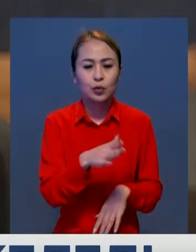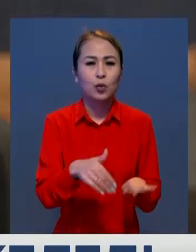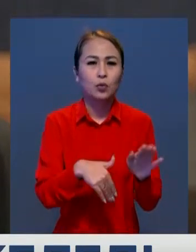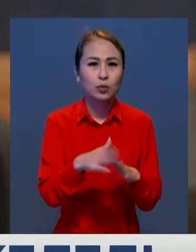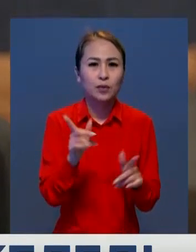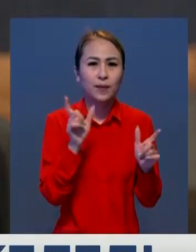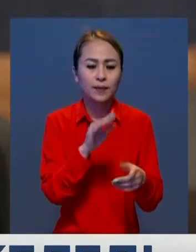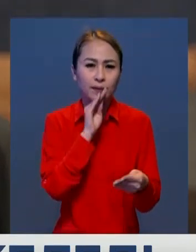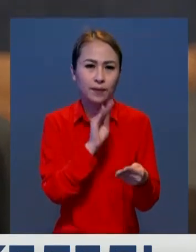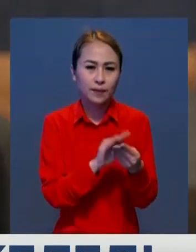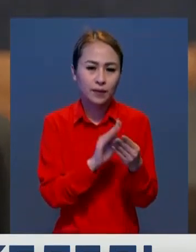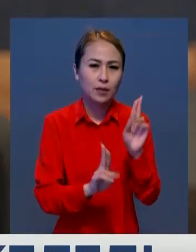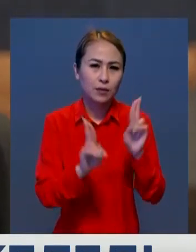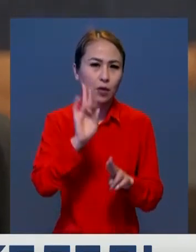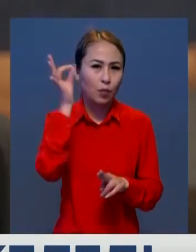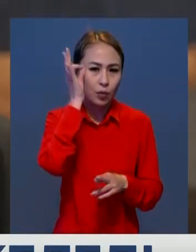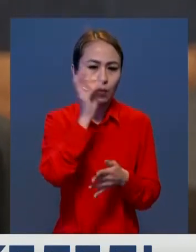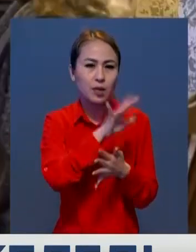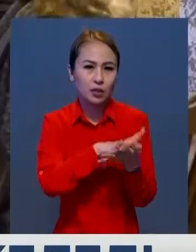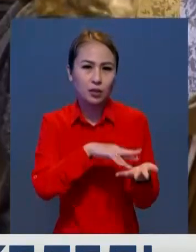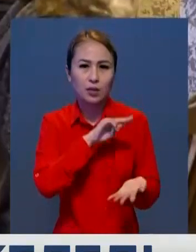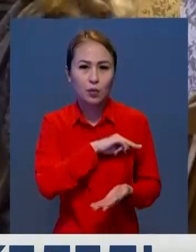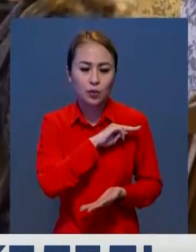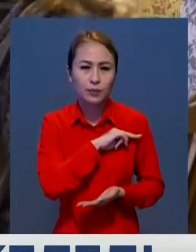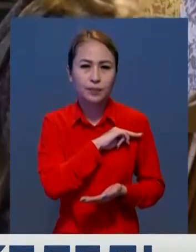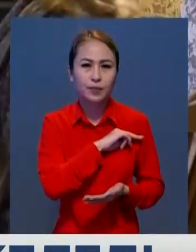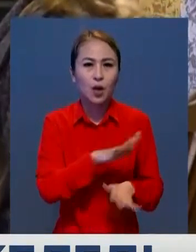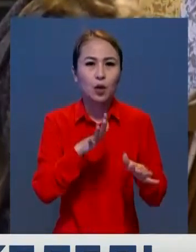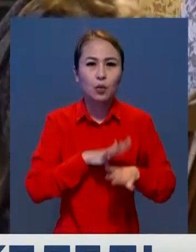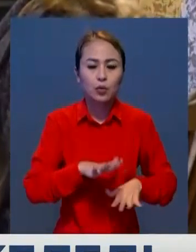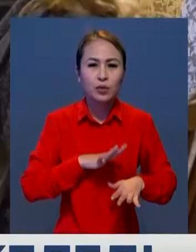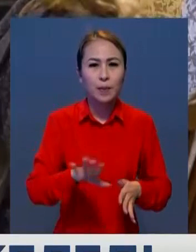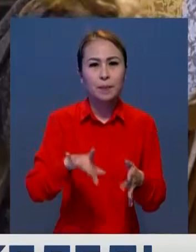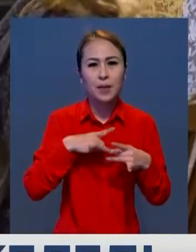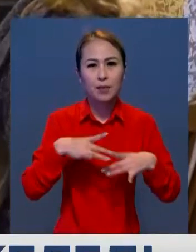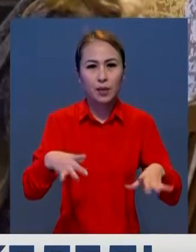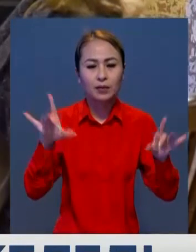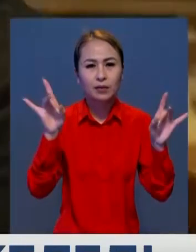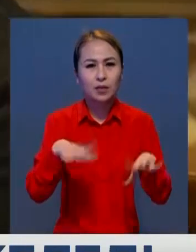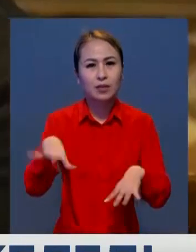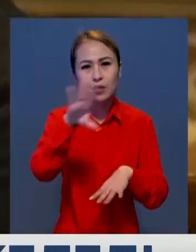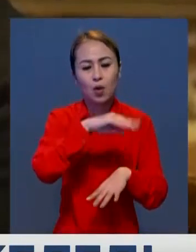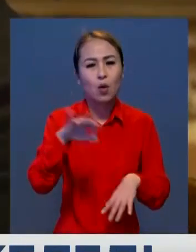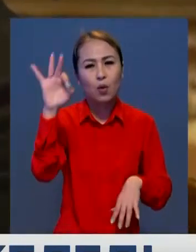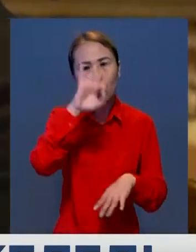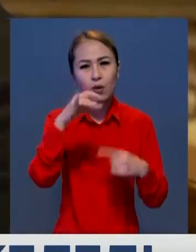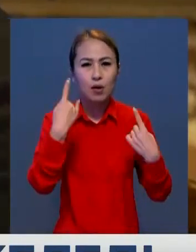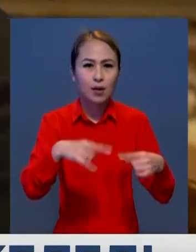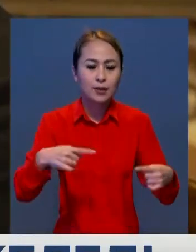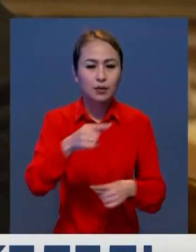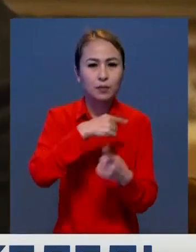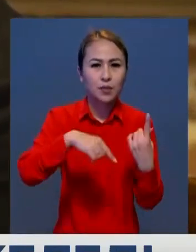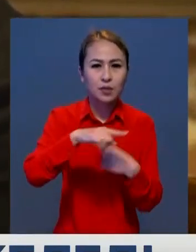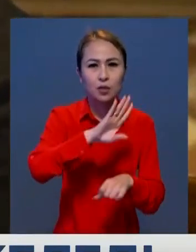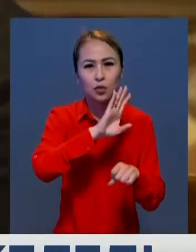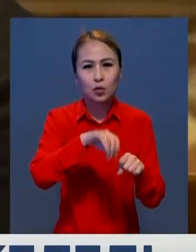сақтық шараларын орындап жұмысты жалғастыруды ұсынамыз. Грузия мейрамханалар қауымдастығы өкілдерінің пікірінше, бұл бизнестің